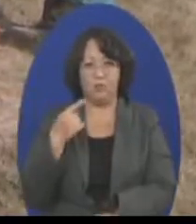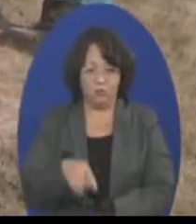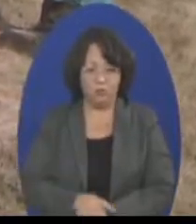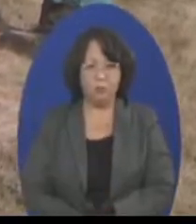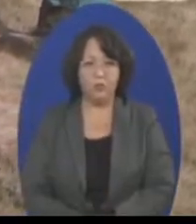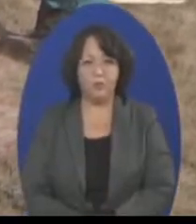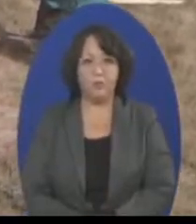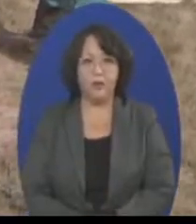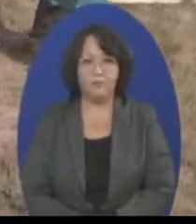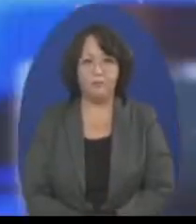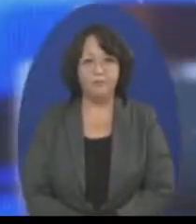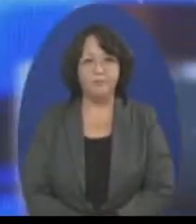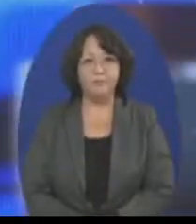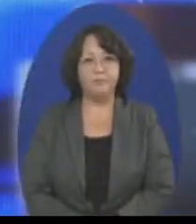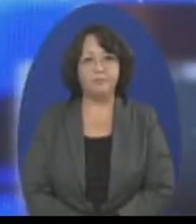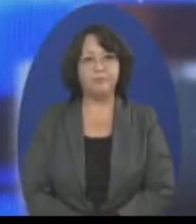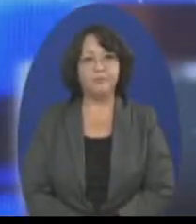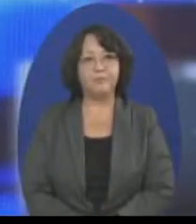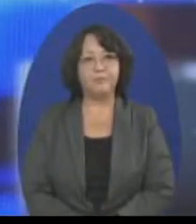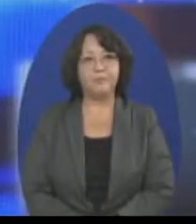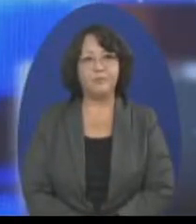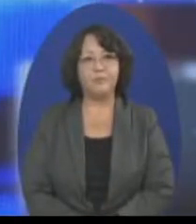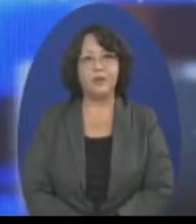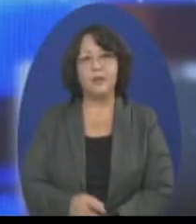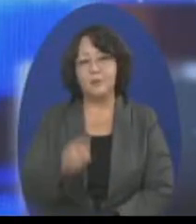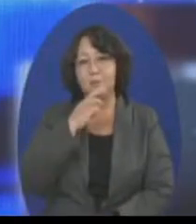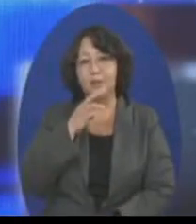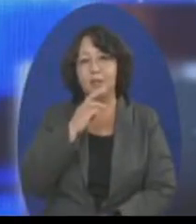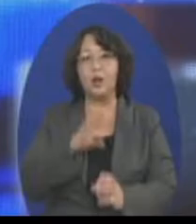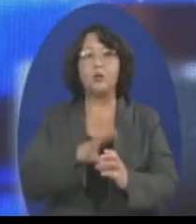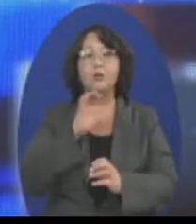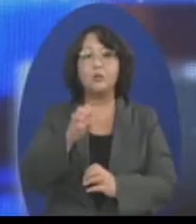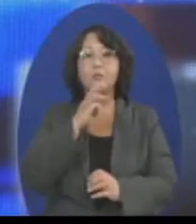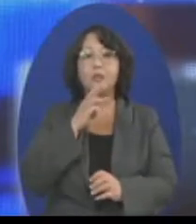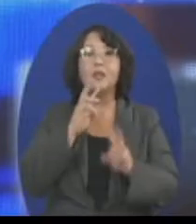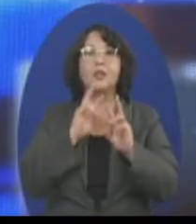Цэгүрт мэдээллийн хөтөлбөр олон улсын үйл амьдрал